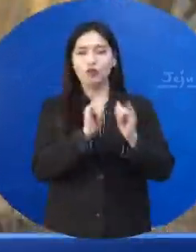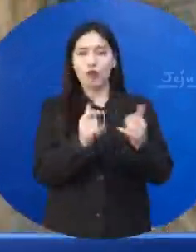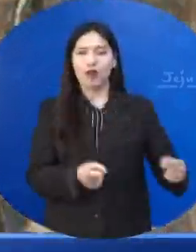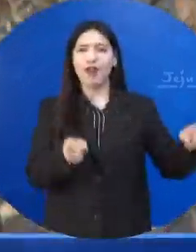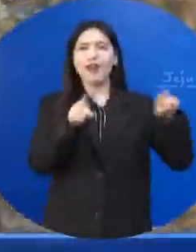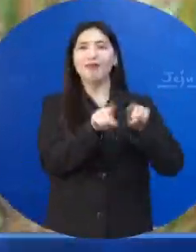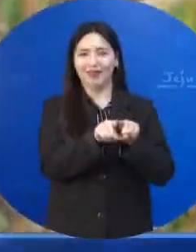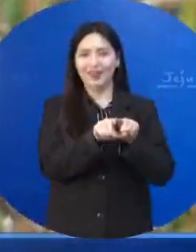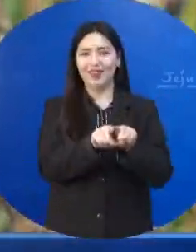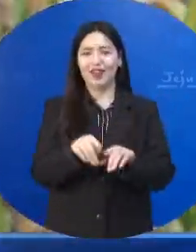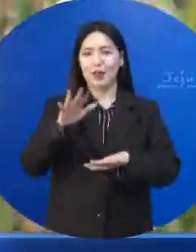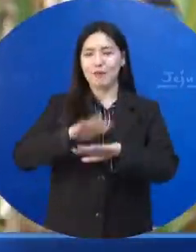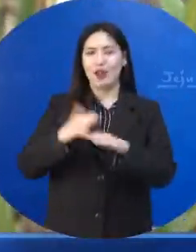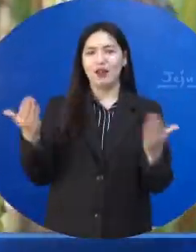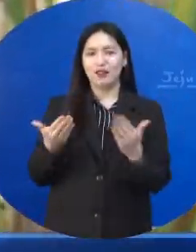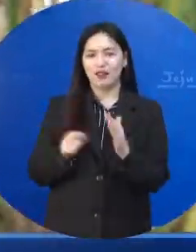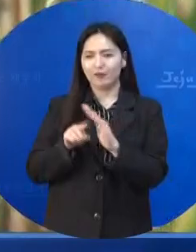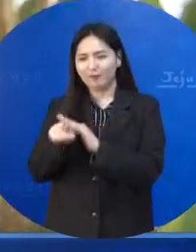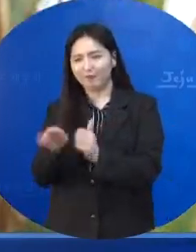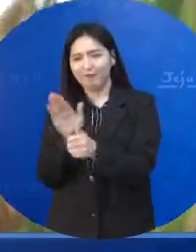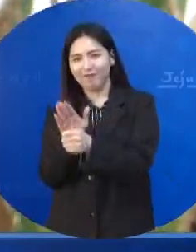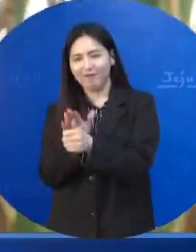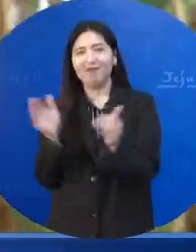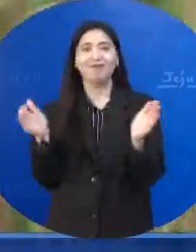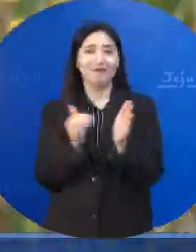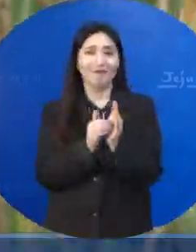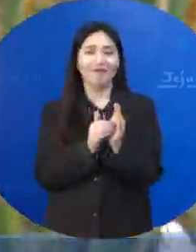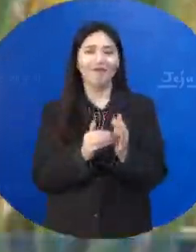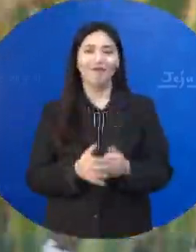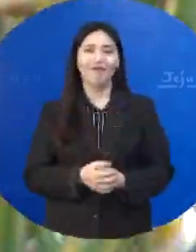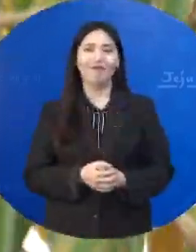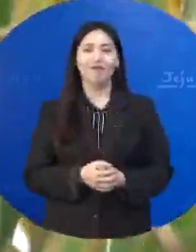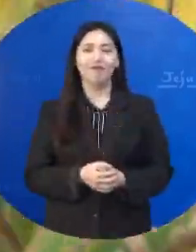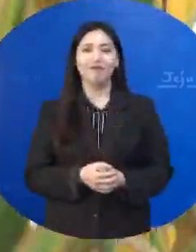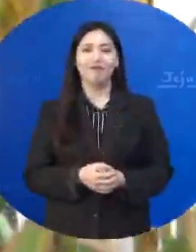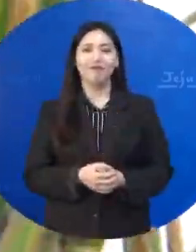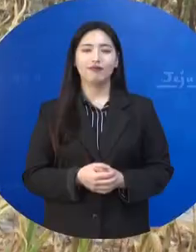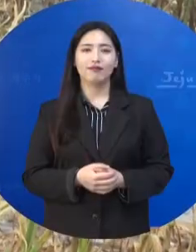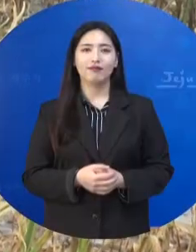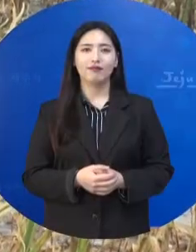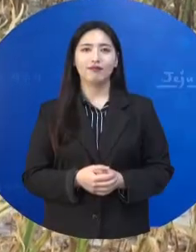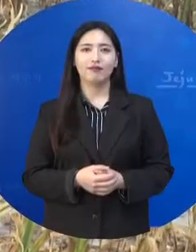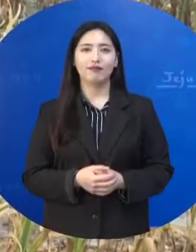소속 공직자들과 함께 농촌 일손 돕기에 나섰습니다.